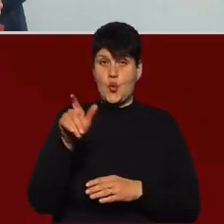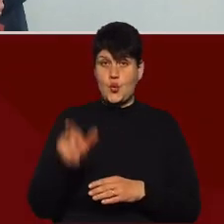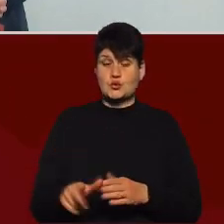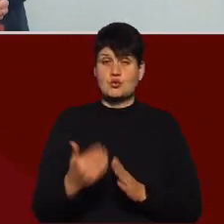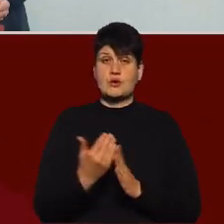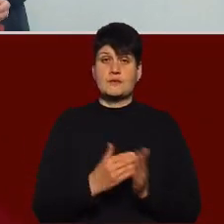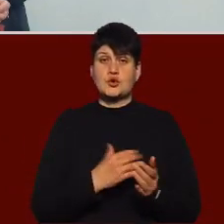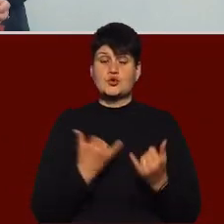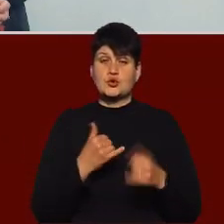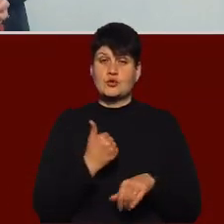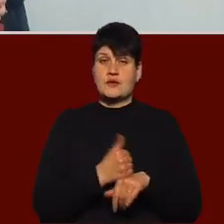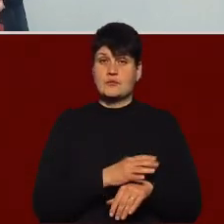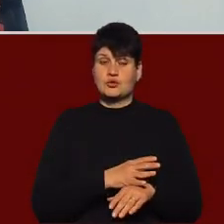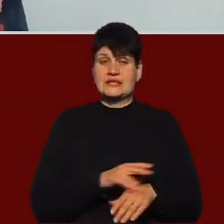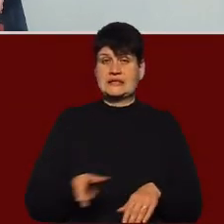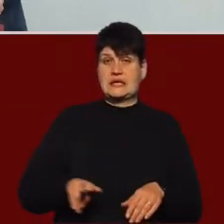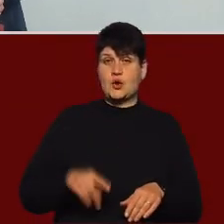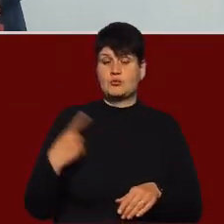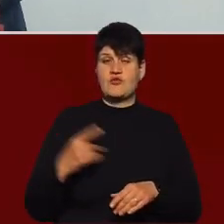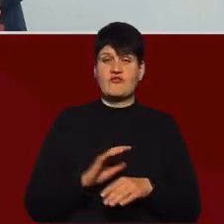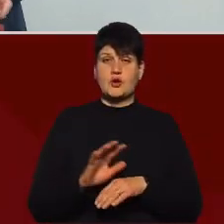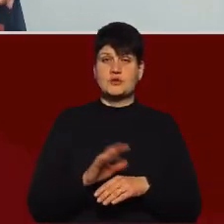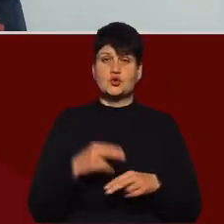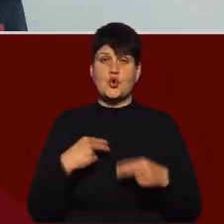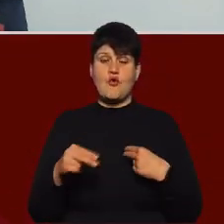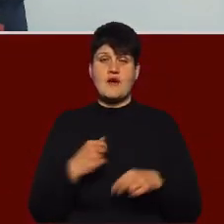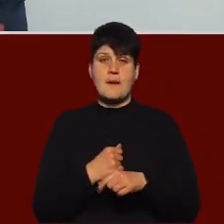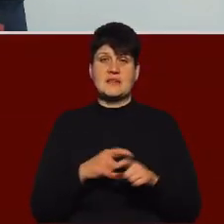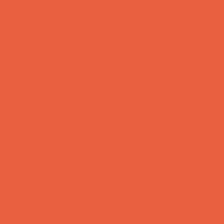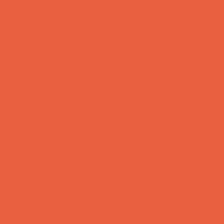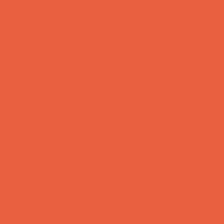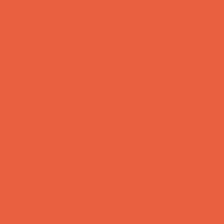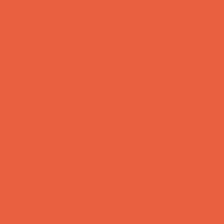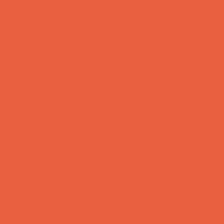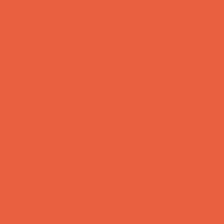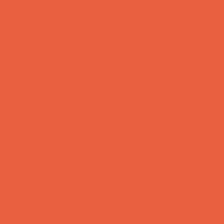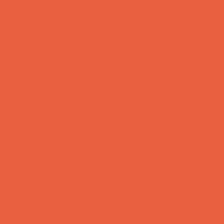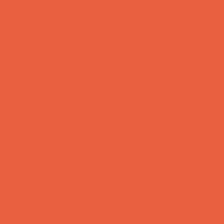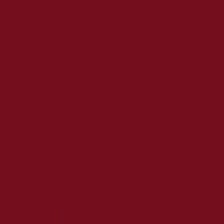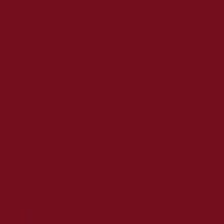директорка обласного виробничо-торгового аптечного об'єднання Наталія Марків.